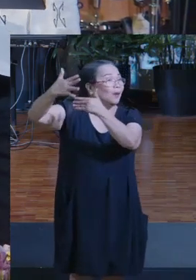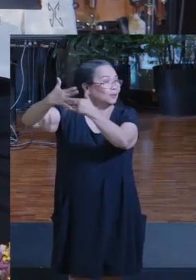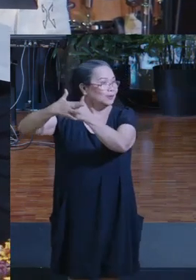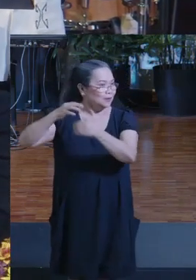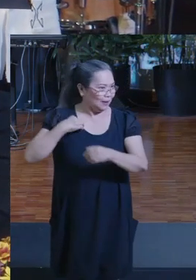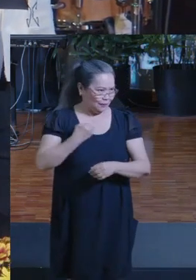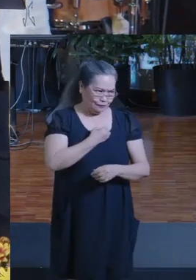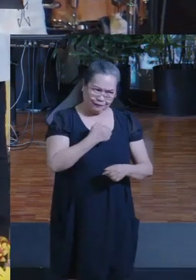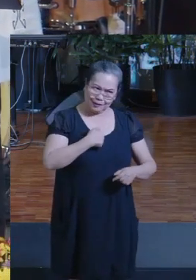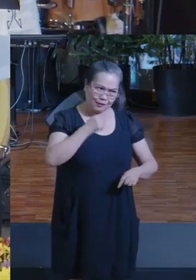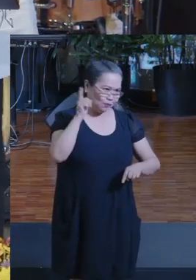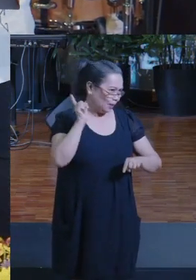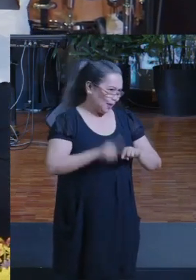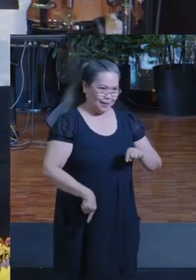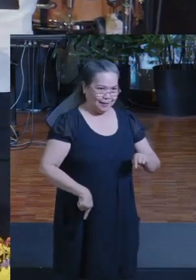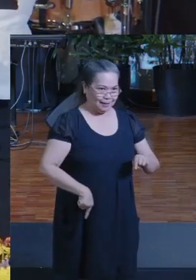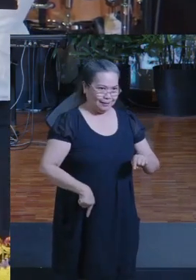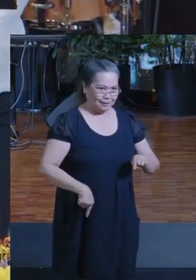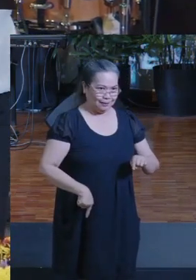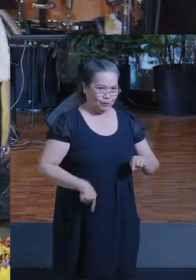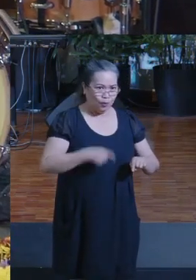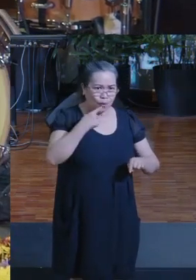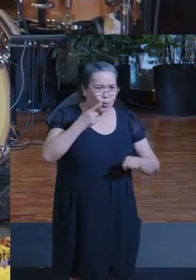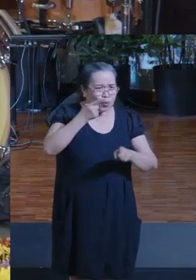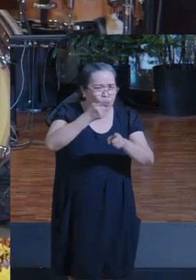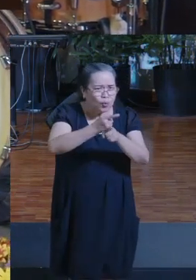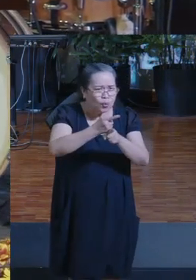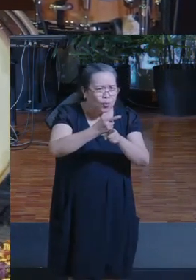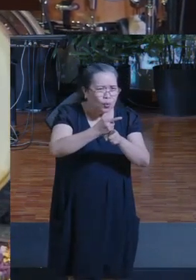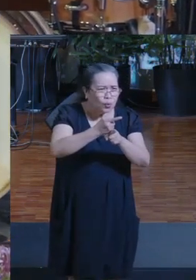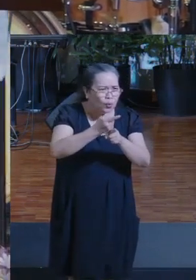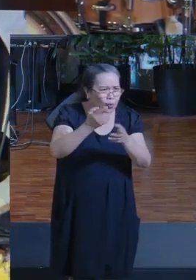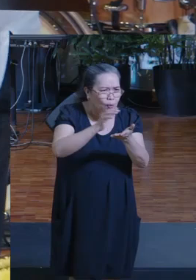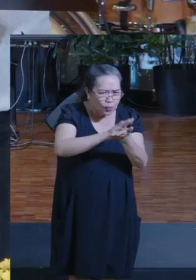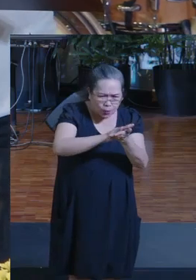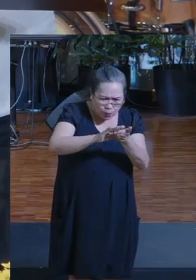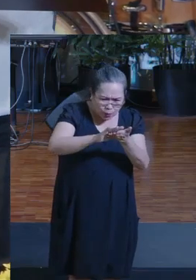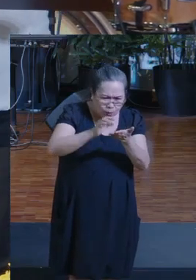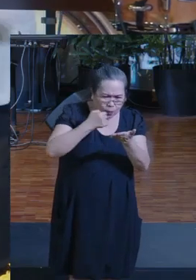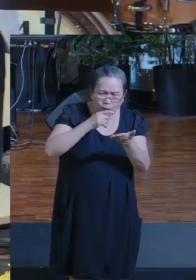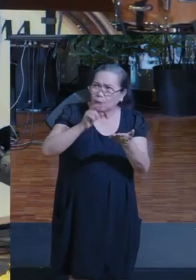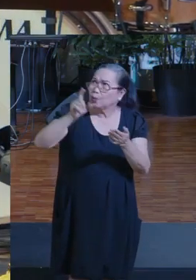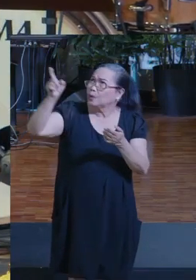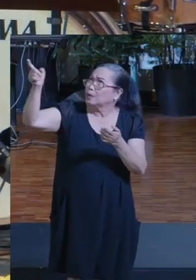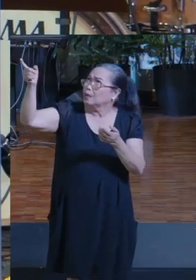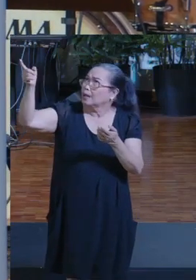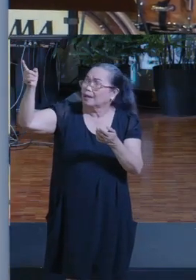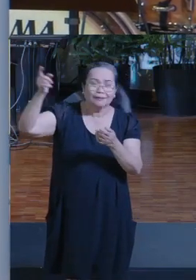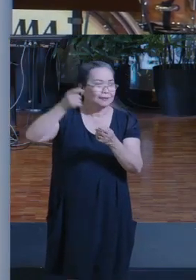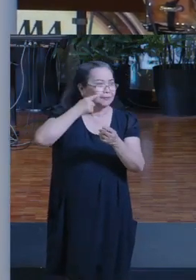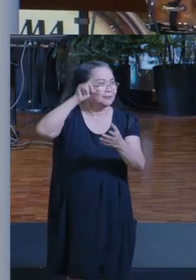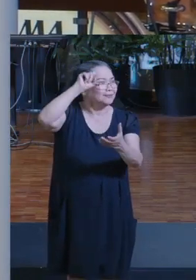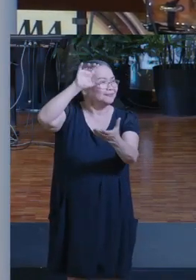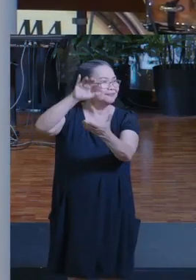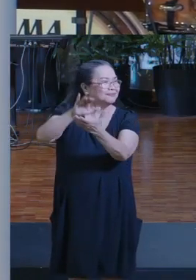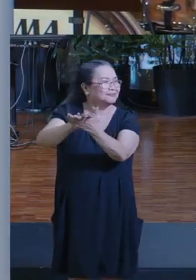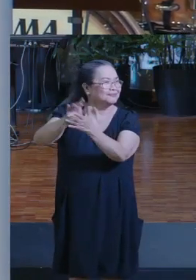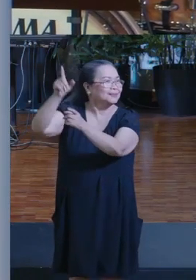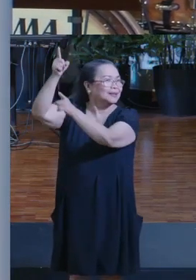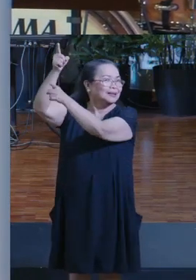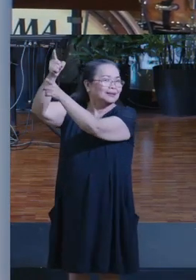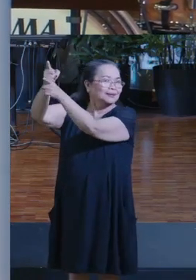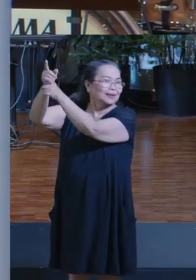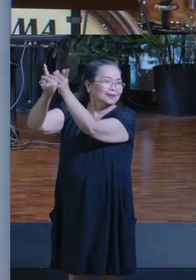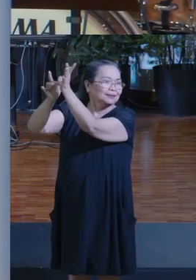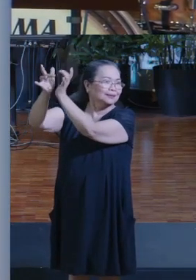of us. Kaninong righteousness ang ating pinananampalatayanan, ang ating inaasahan? Ang